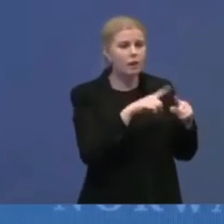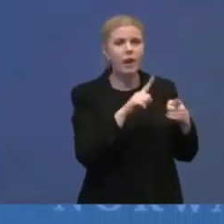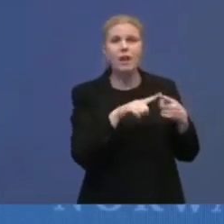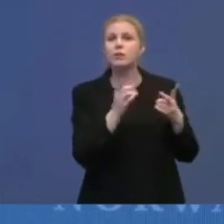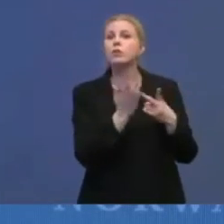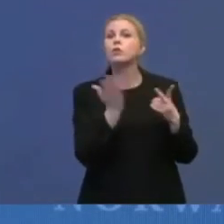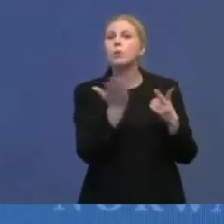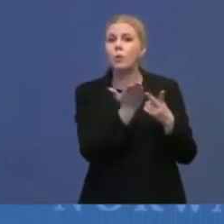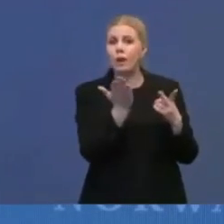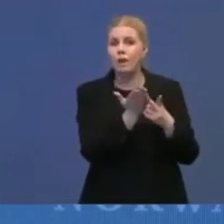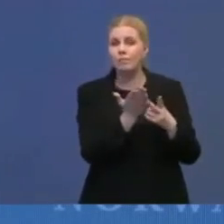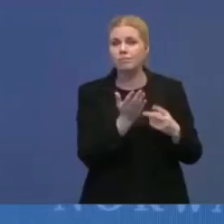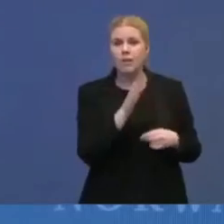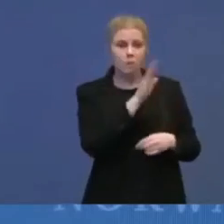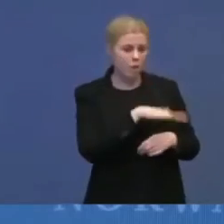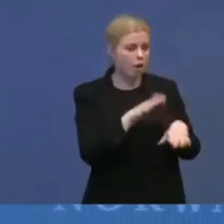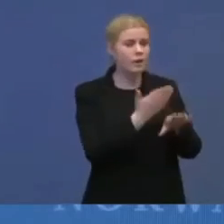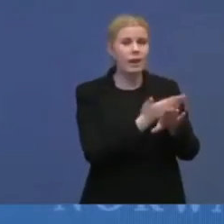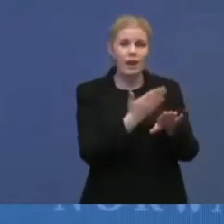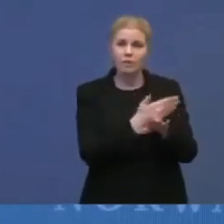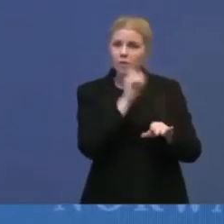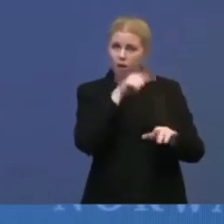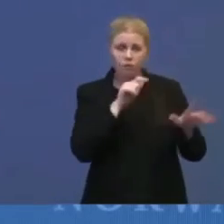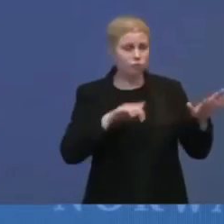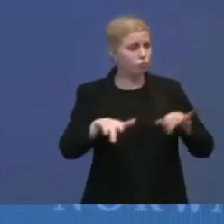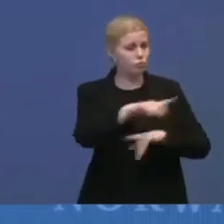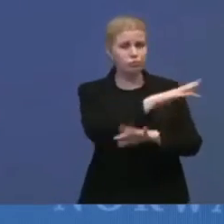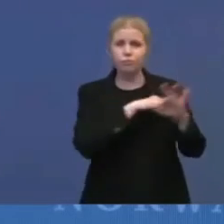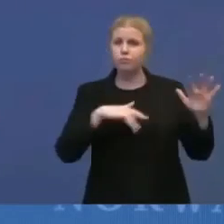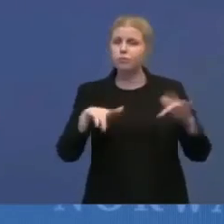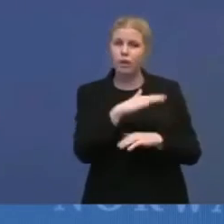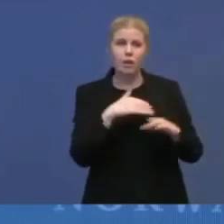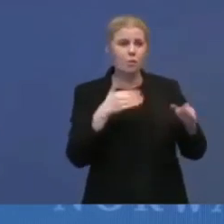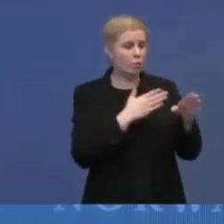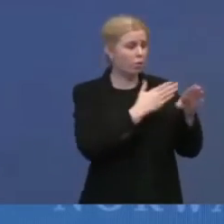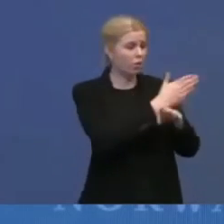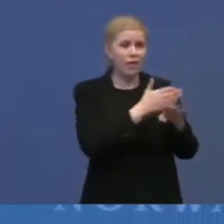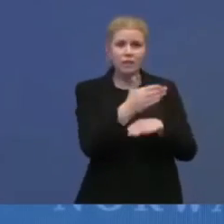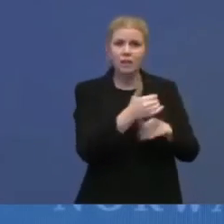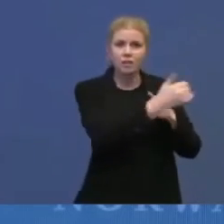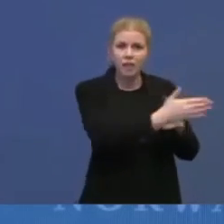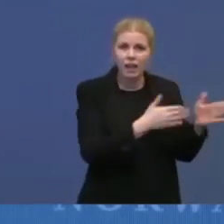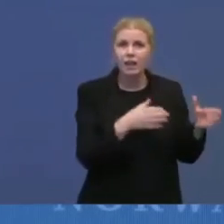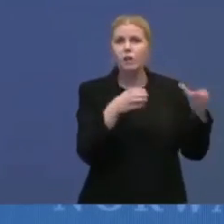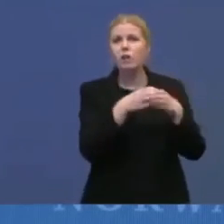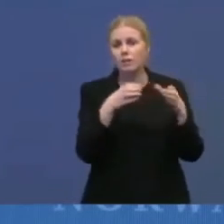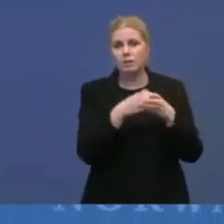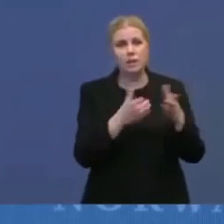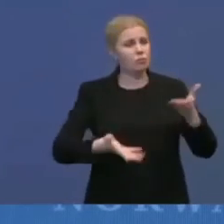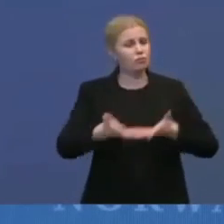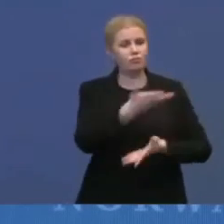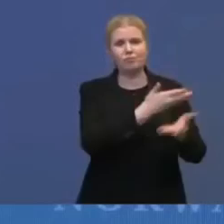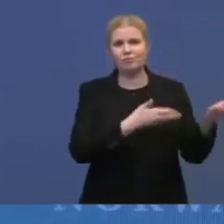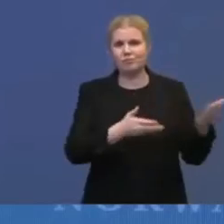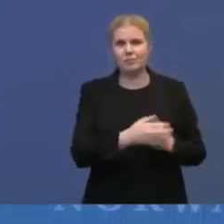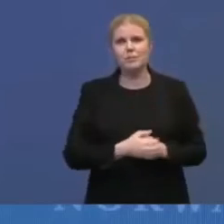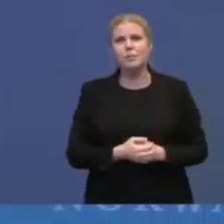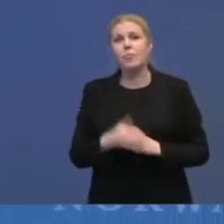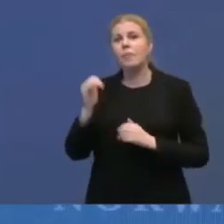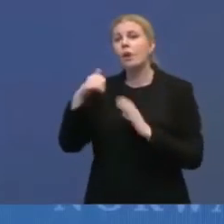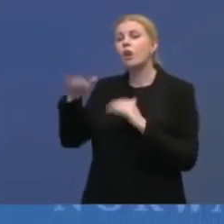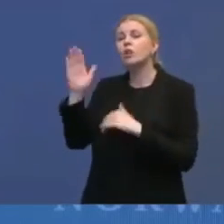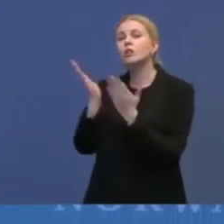agaarka. Arruurta ya ardaydu uwa yisla txogi kara an qayabo iya fasallo kaladduwamba.